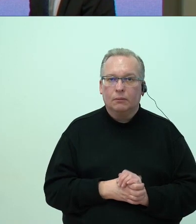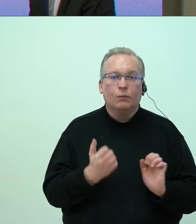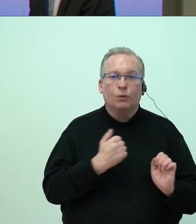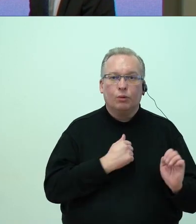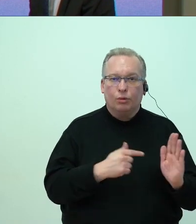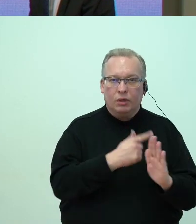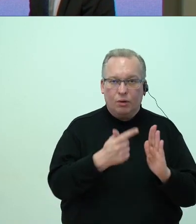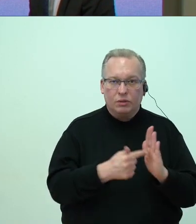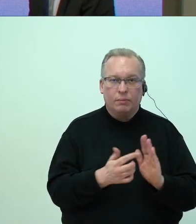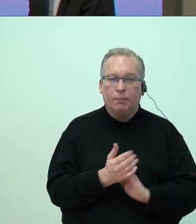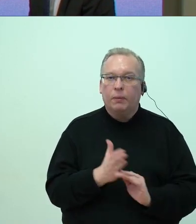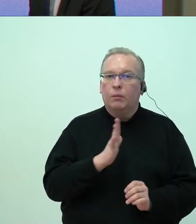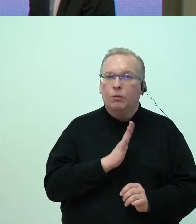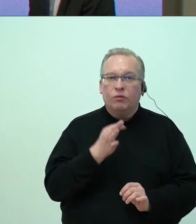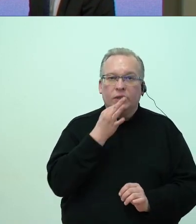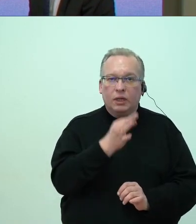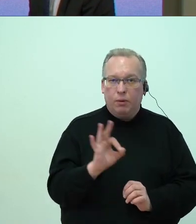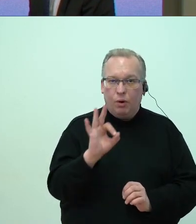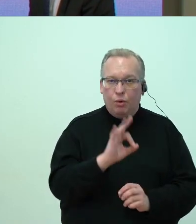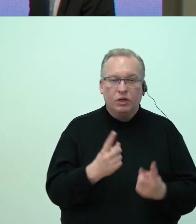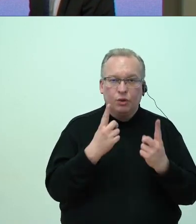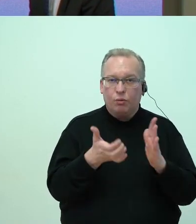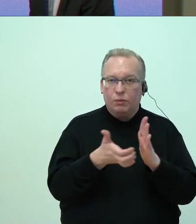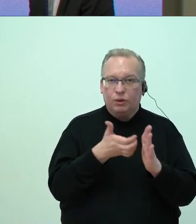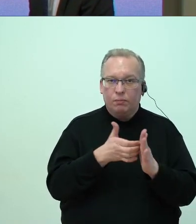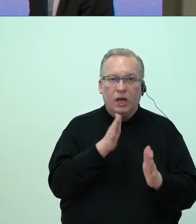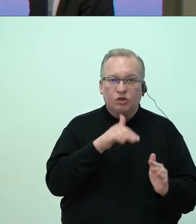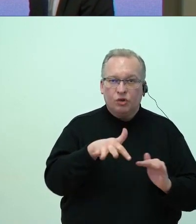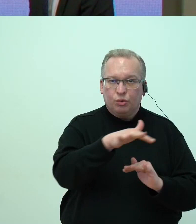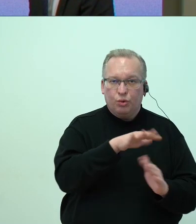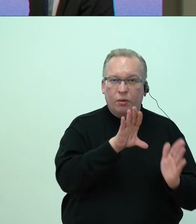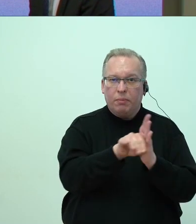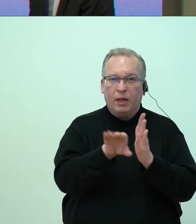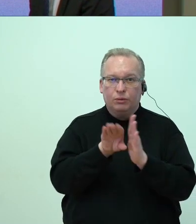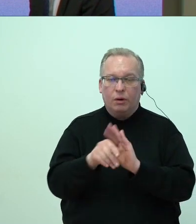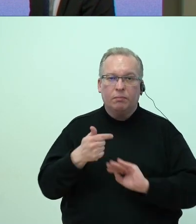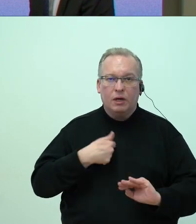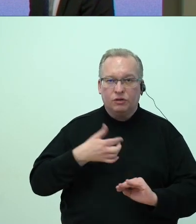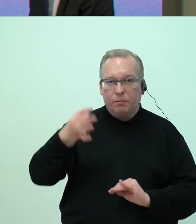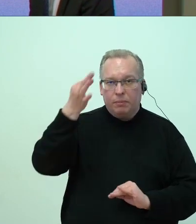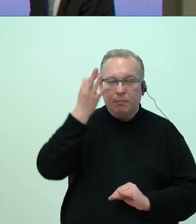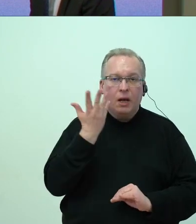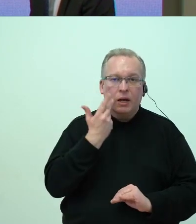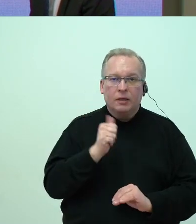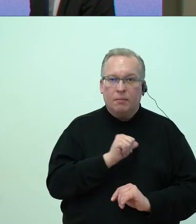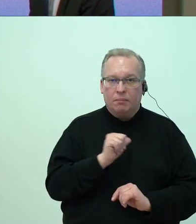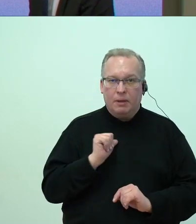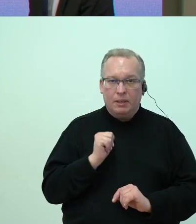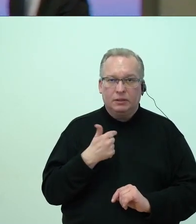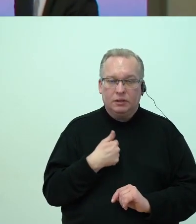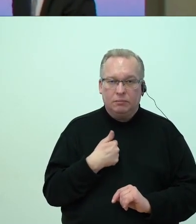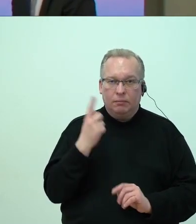Turiu klausimą. Buvo kalbama apie saugumo trūkumą žydų bendruomenėse. Aš pamenu, kuomet pats ėjau